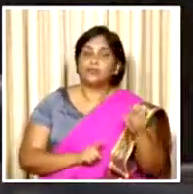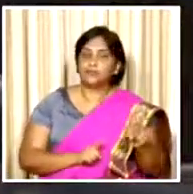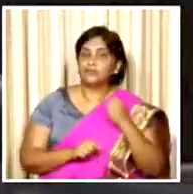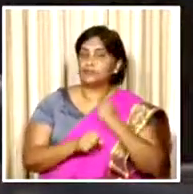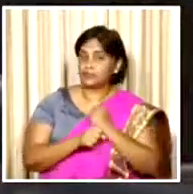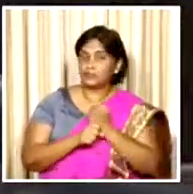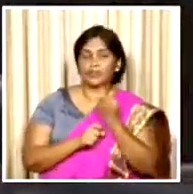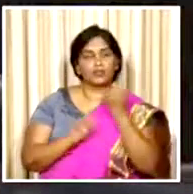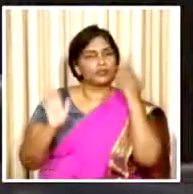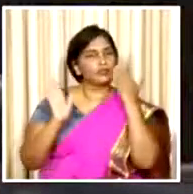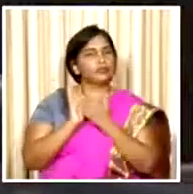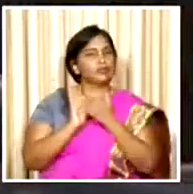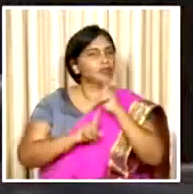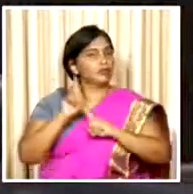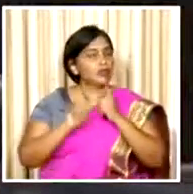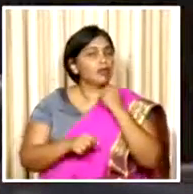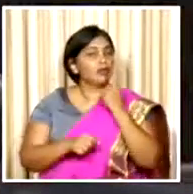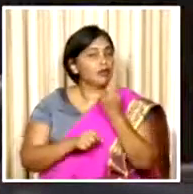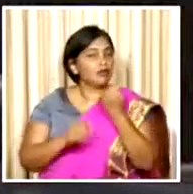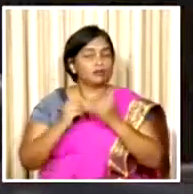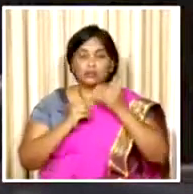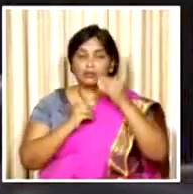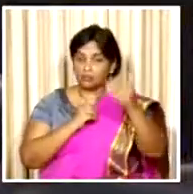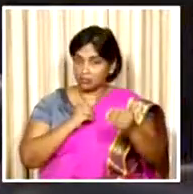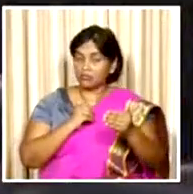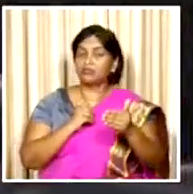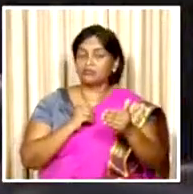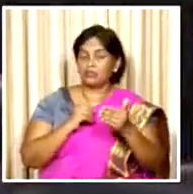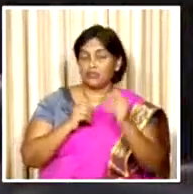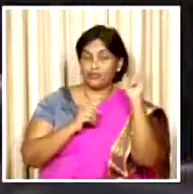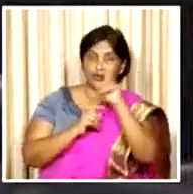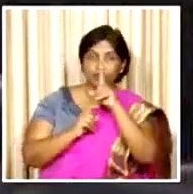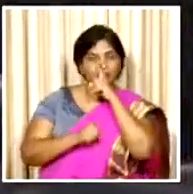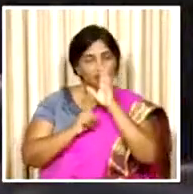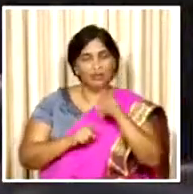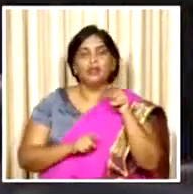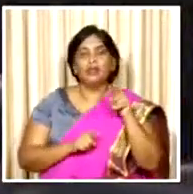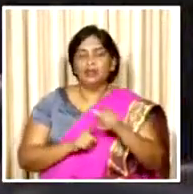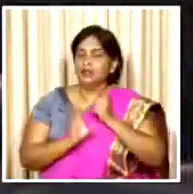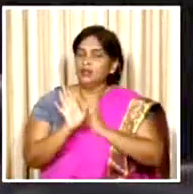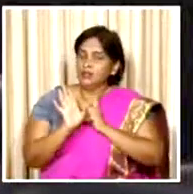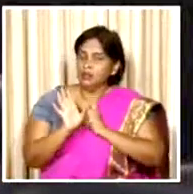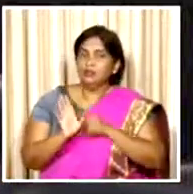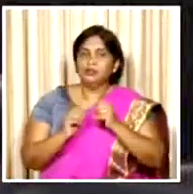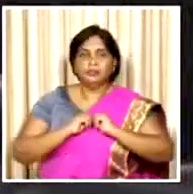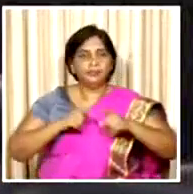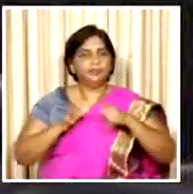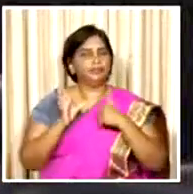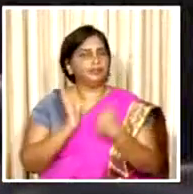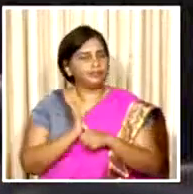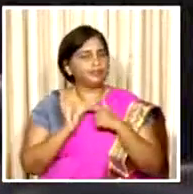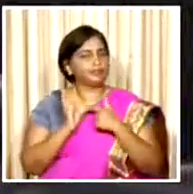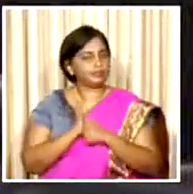ආණ්ඩුව ආර්ථිකය ගැන කතා කරාට ආර්ථිකය ඉස්සරහට දාලා කතා කරාට නිරන්තරයෙන්ම මේ ගේන පනත්